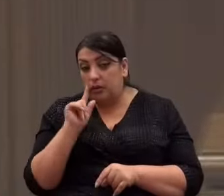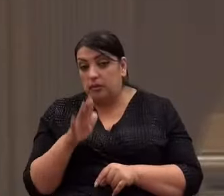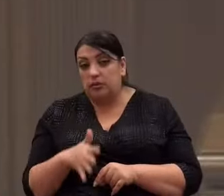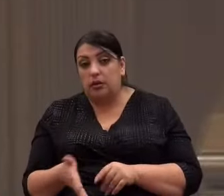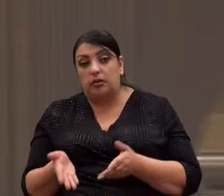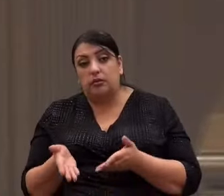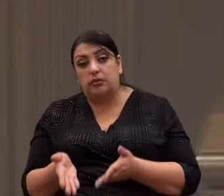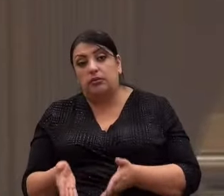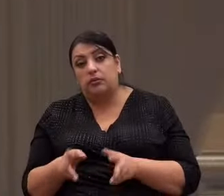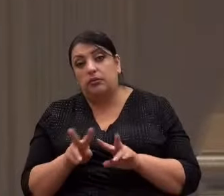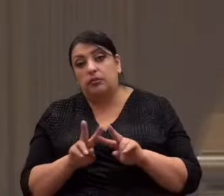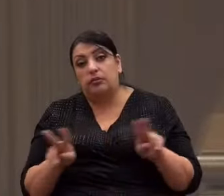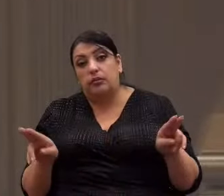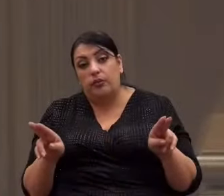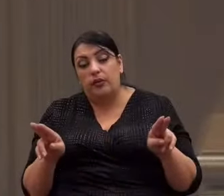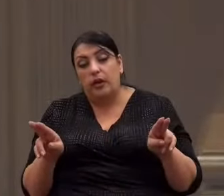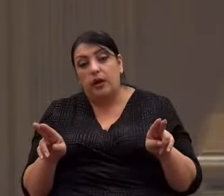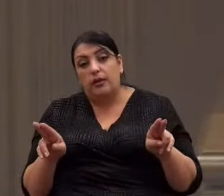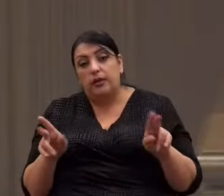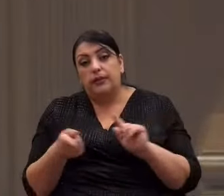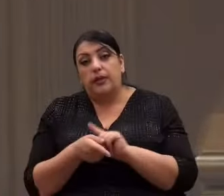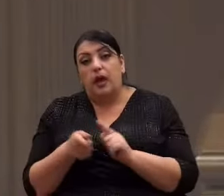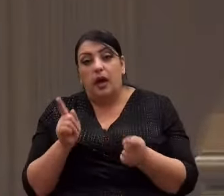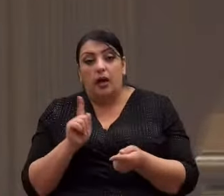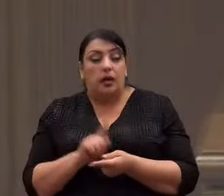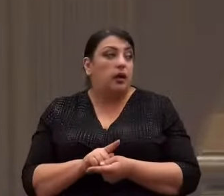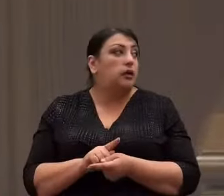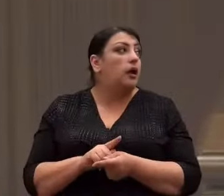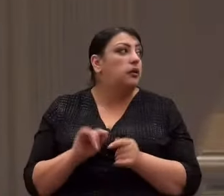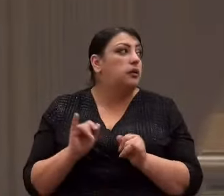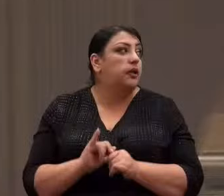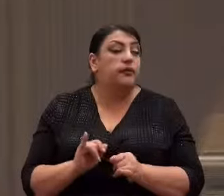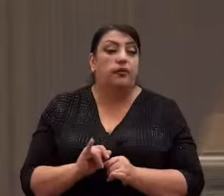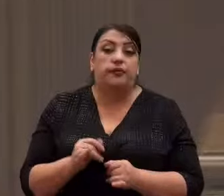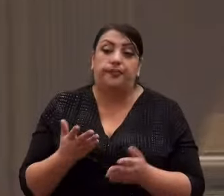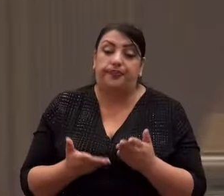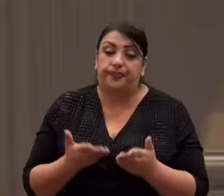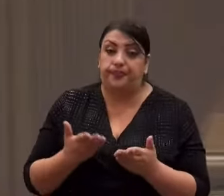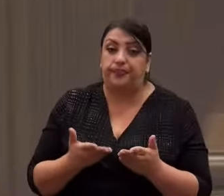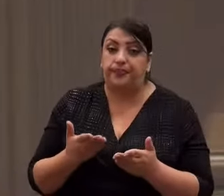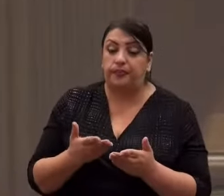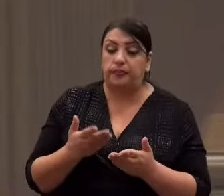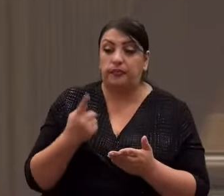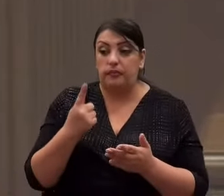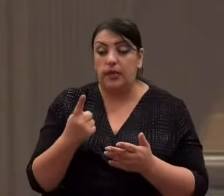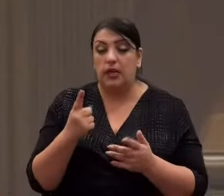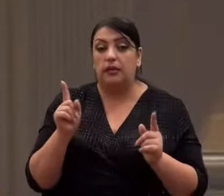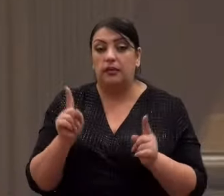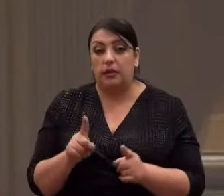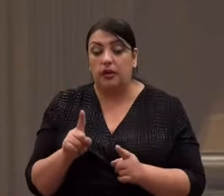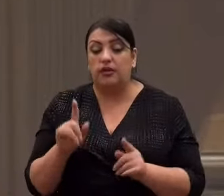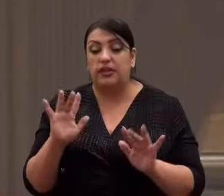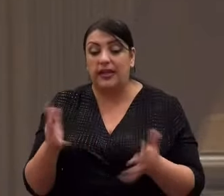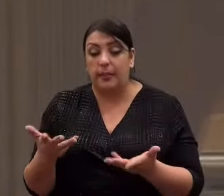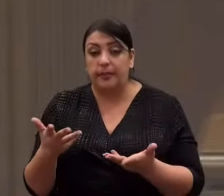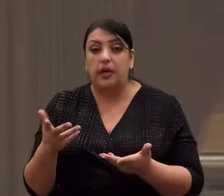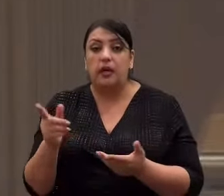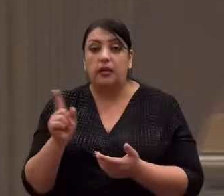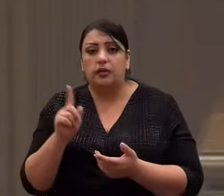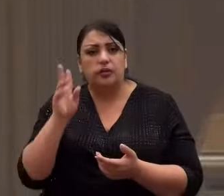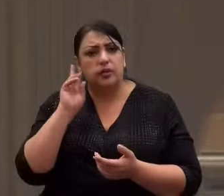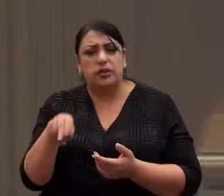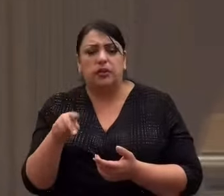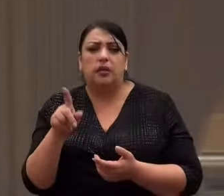Հայաստանի Հանրապետությունում հակառակ իմաստով։ Նույնիսկ մի փոքր դեպքը, որը դեռ